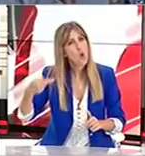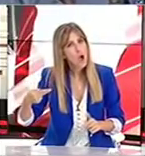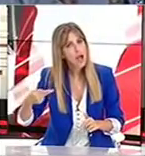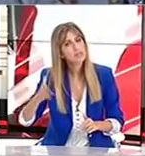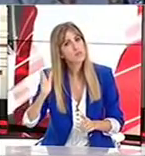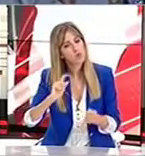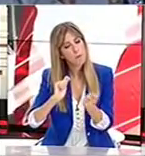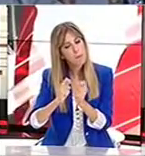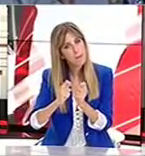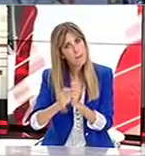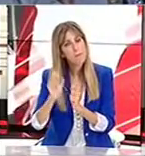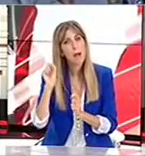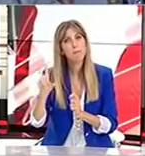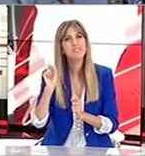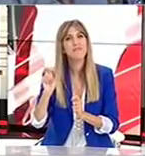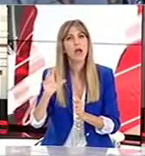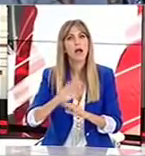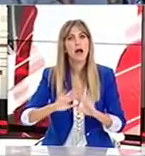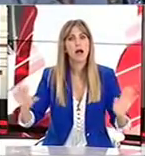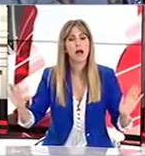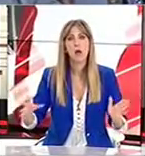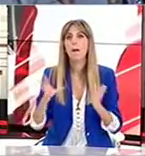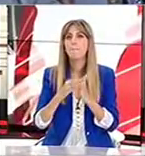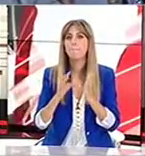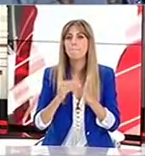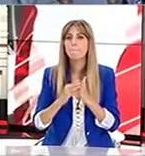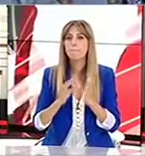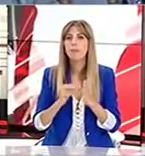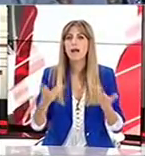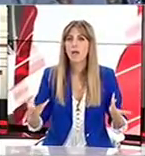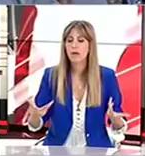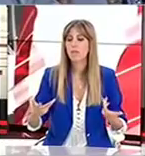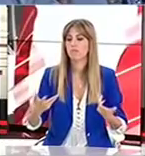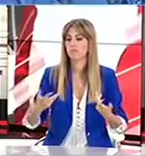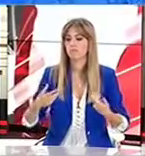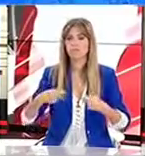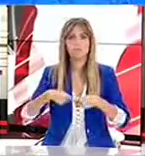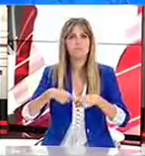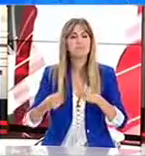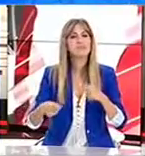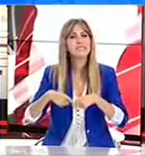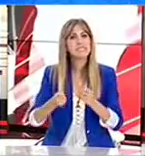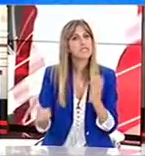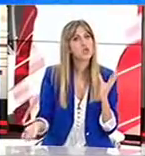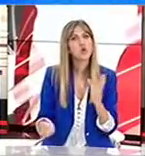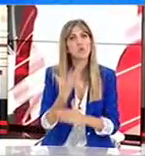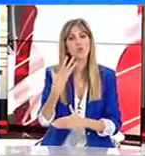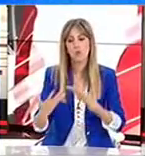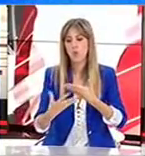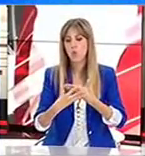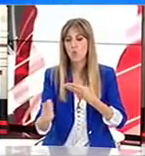την επέκταση της τηλεματικής και την καθιέρωση του ηλεκτρονικού εισιτηρίου. Και